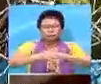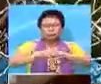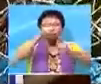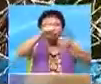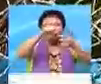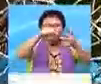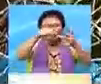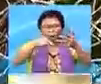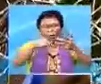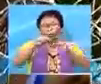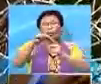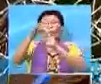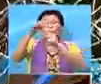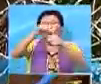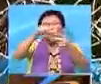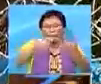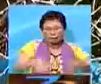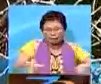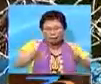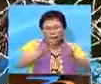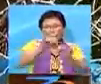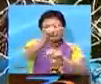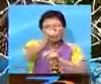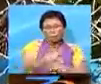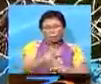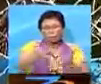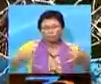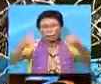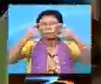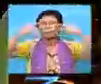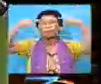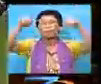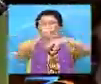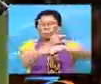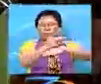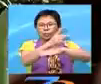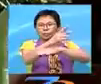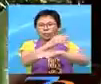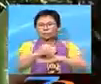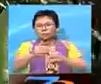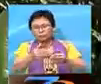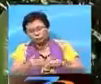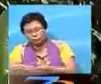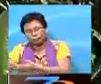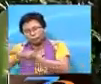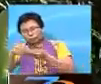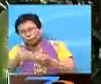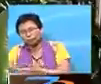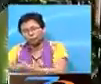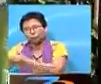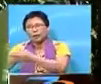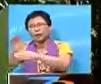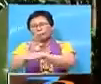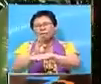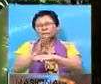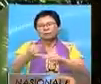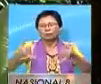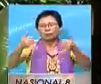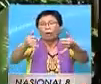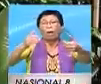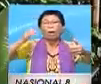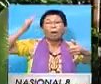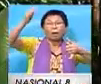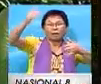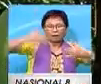beberapa kriteria utama dalam pencalonan Anugerah Kecemerlangan Korporat dan Kesinambungan ACES Award yang